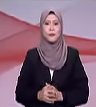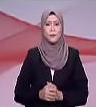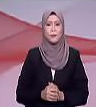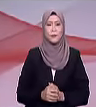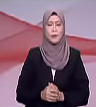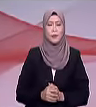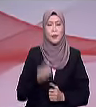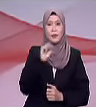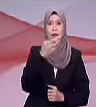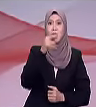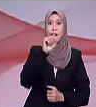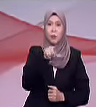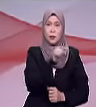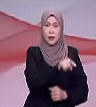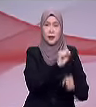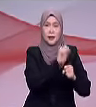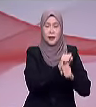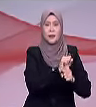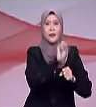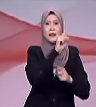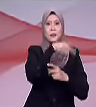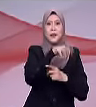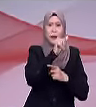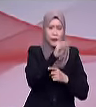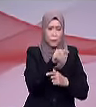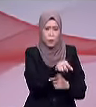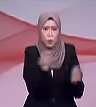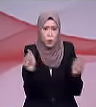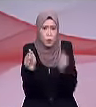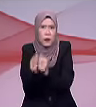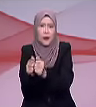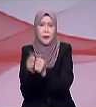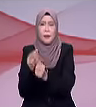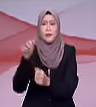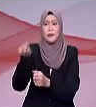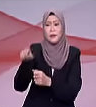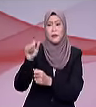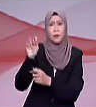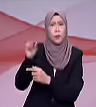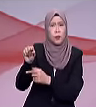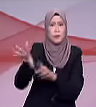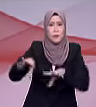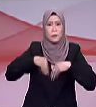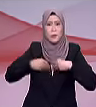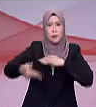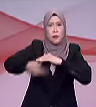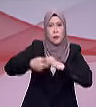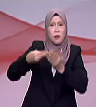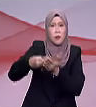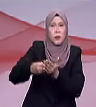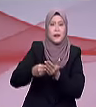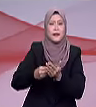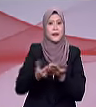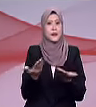Hai Shahrukh Khan yang bertugas di sblm Putrajaya didakwa bus Subhan dengan functions menerima rasuah tersebut sebagai